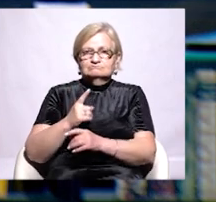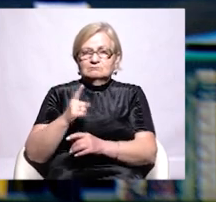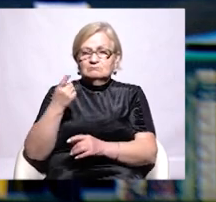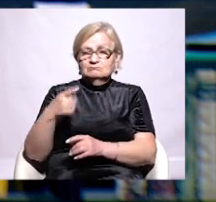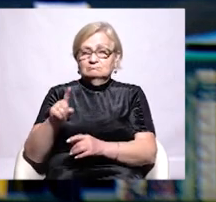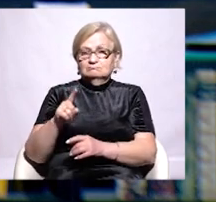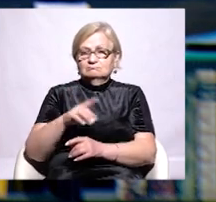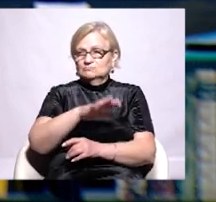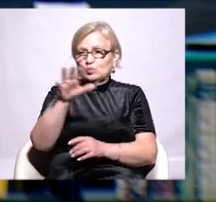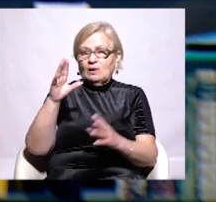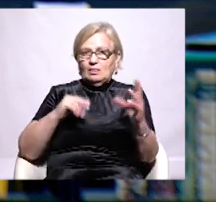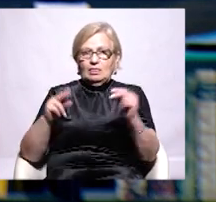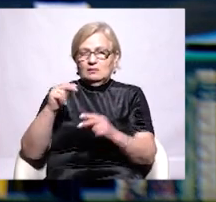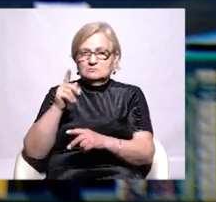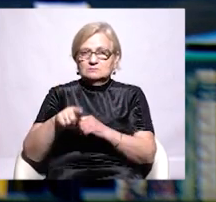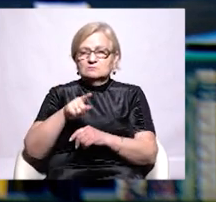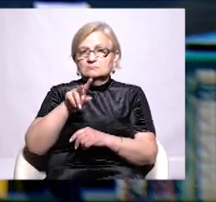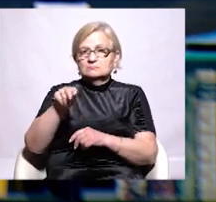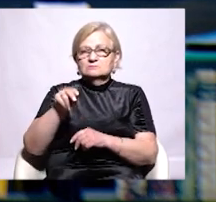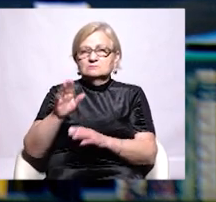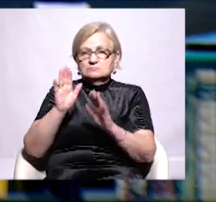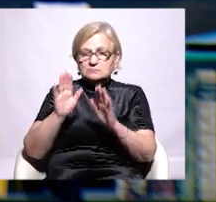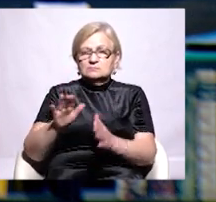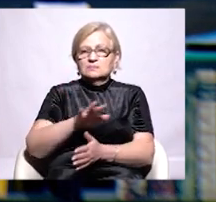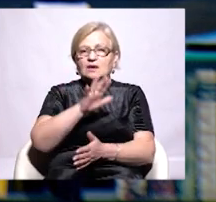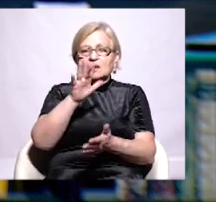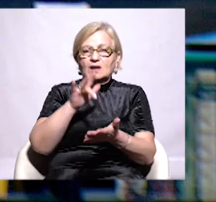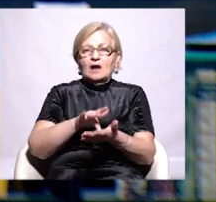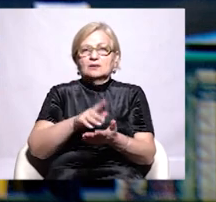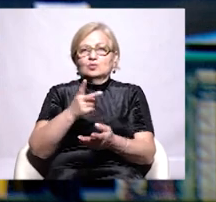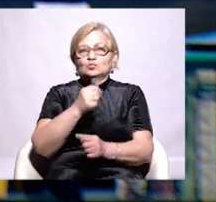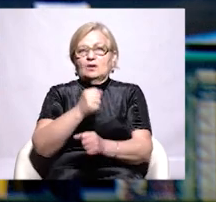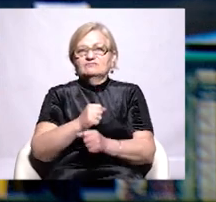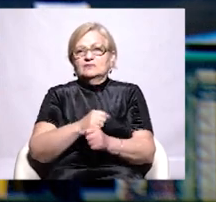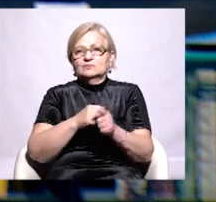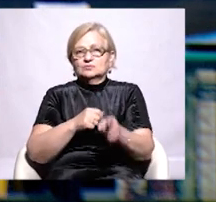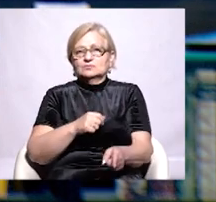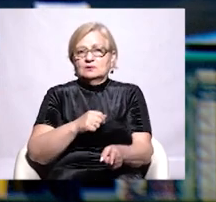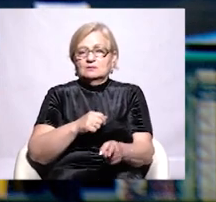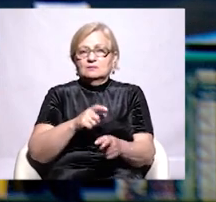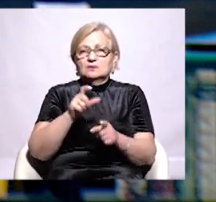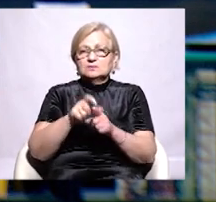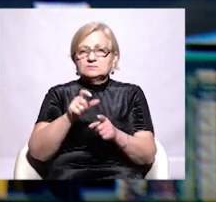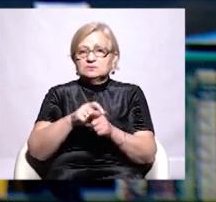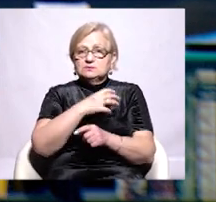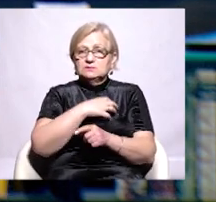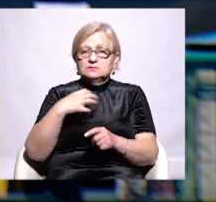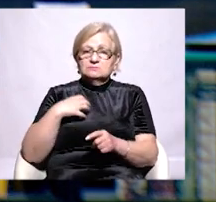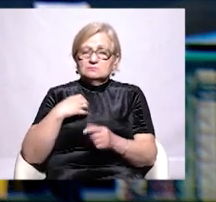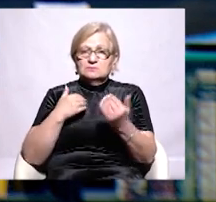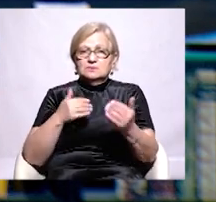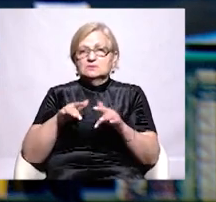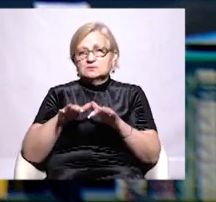მყის, ანუ იმწამსვე. Წარმოსთქვა იყონ ქალაქი და აღმოცენდა ქალაქი. Სიტყვა მეფის, საქმე